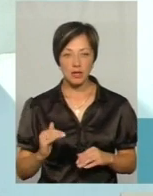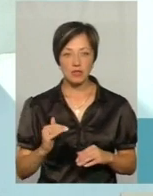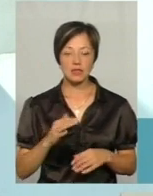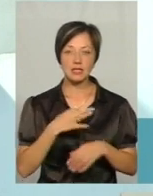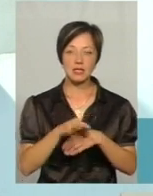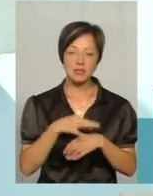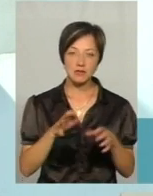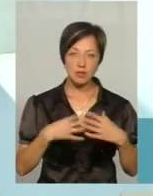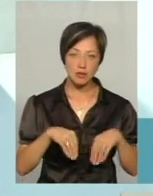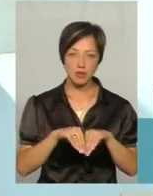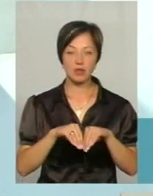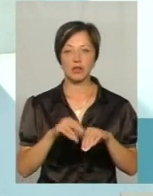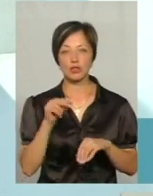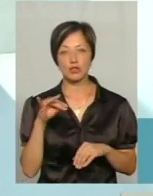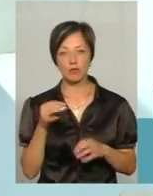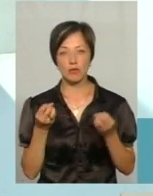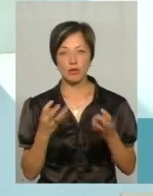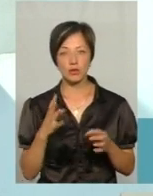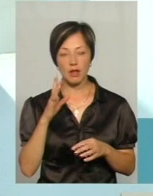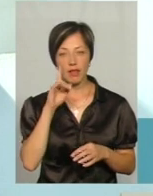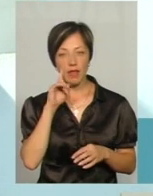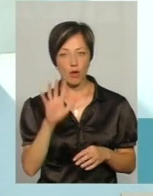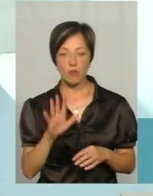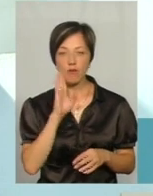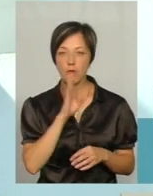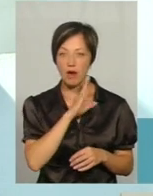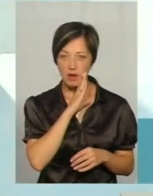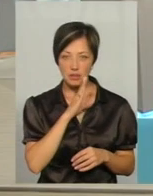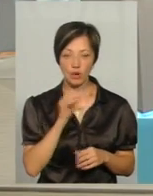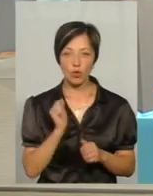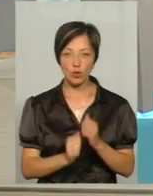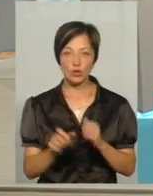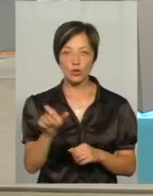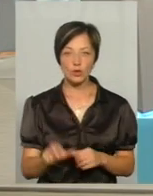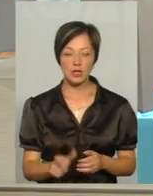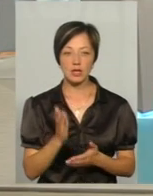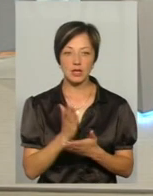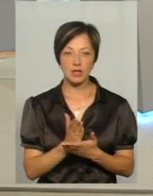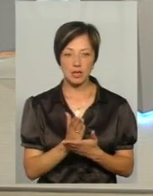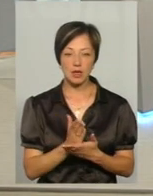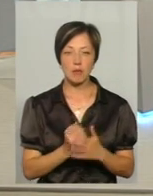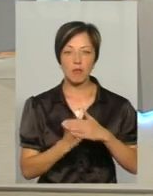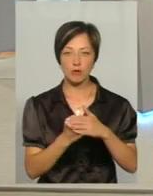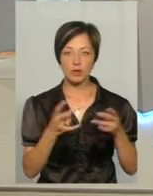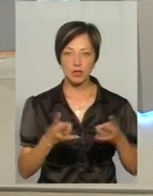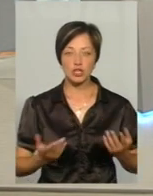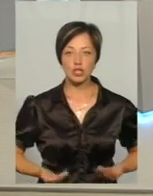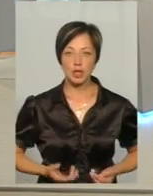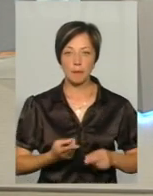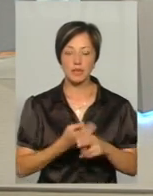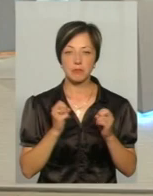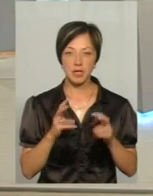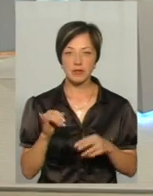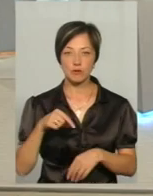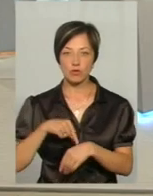насильства в сім'ї, чи просто не любов матері, адже в кожної людини є дві базових потреби – це жити у безпеці